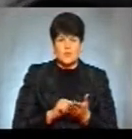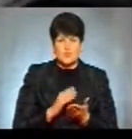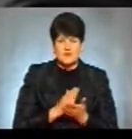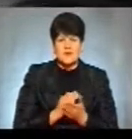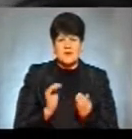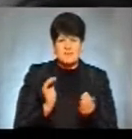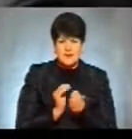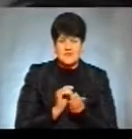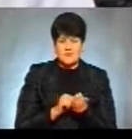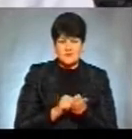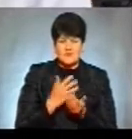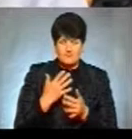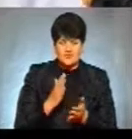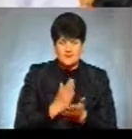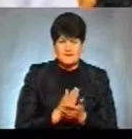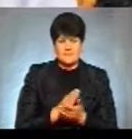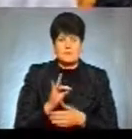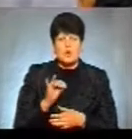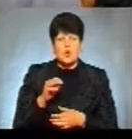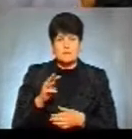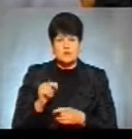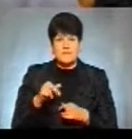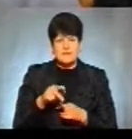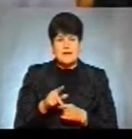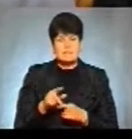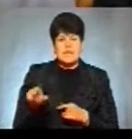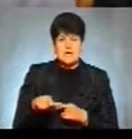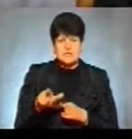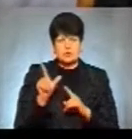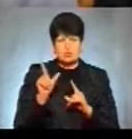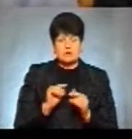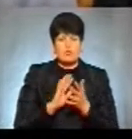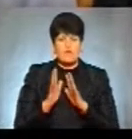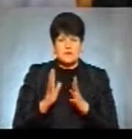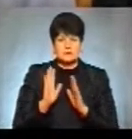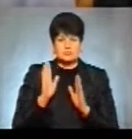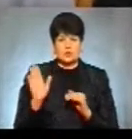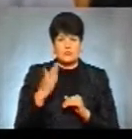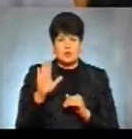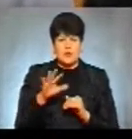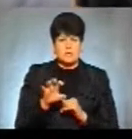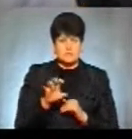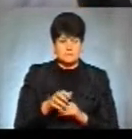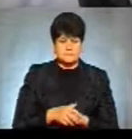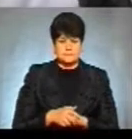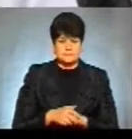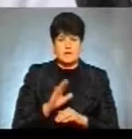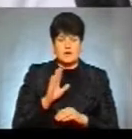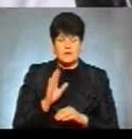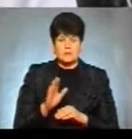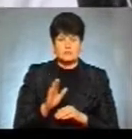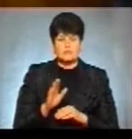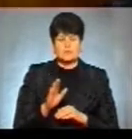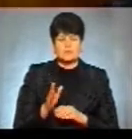маленькі курчатка навіть вже є. Ми з Ромчиком підемо на річку, поїдемо до лісу, будемо гуляти з псом. Будемо